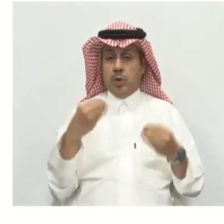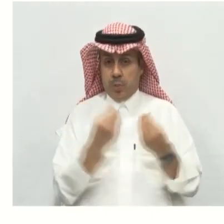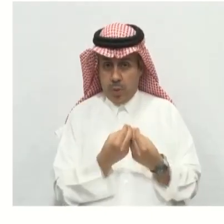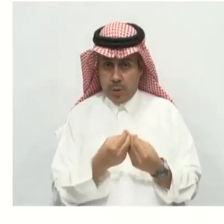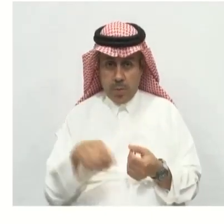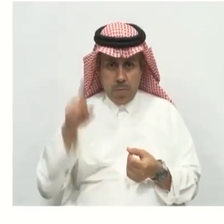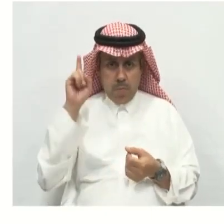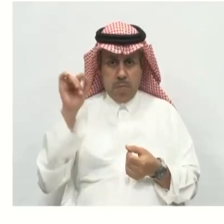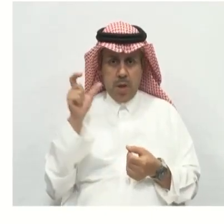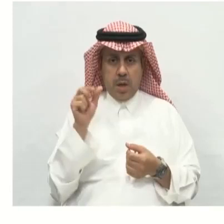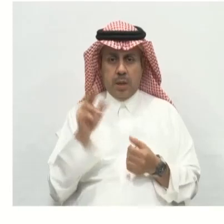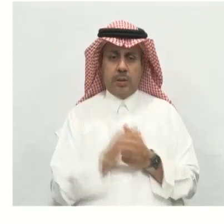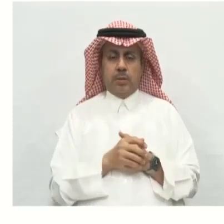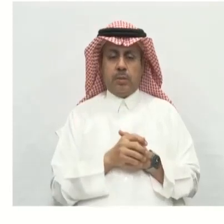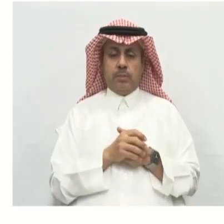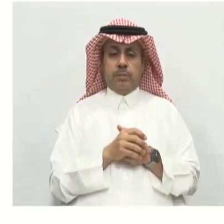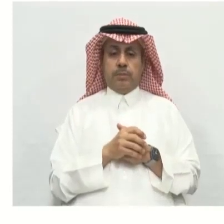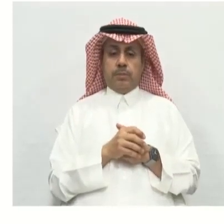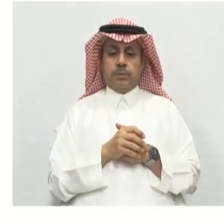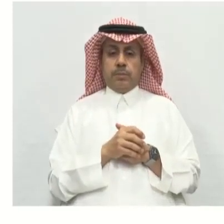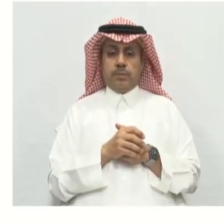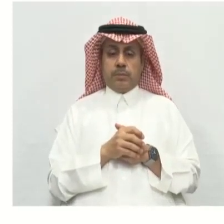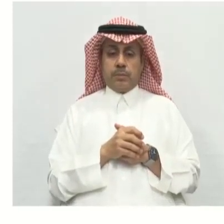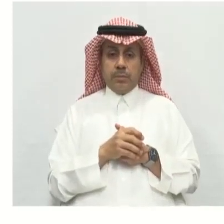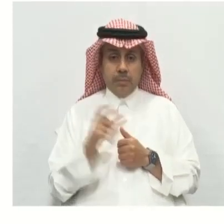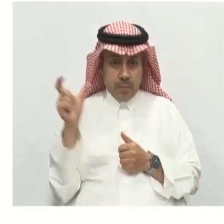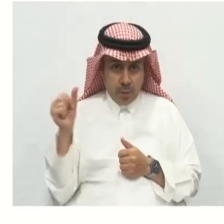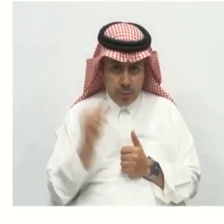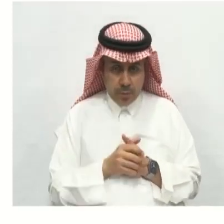نلاحظ لدينا هنا ان نيتد لترين وانتد